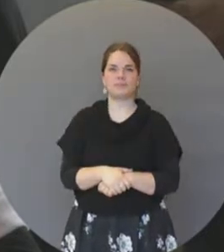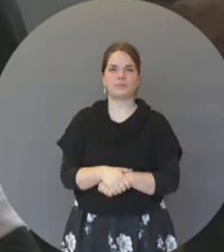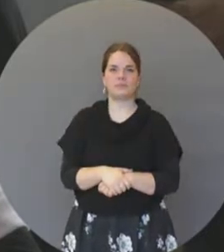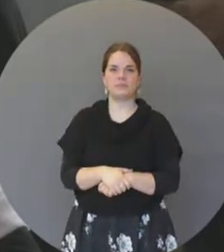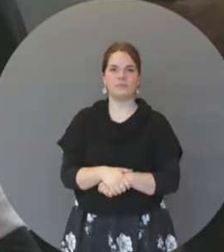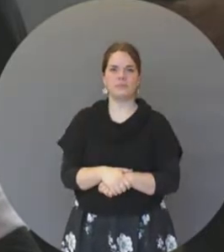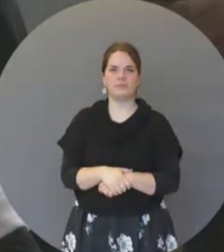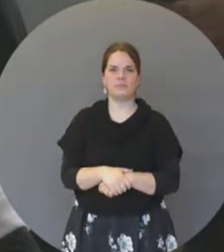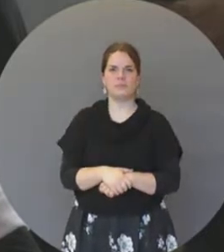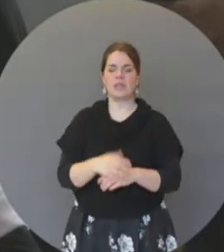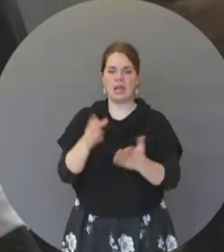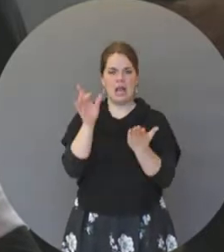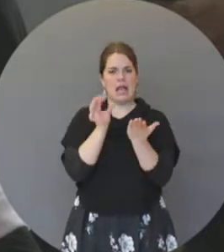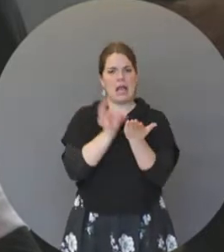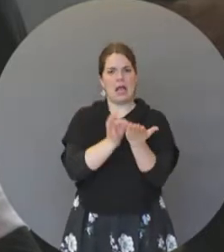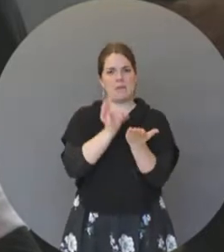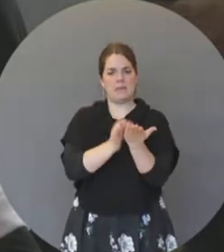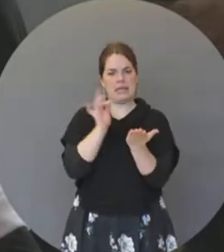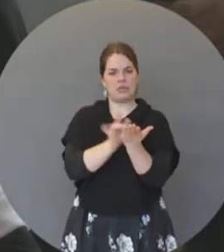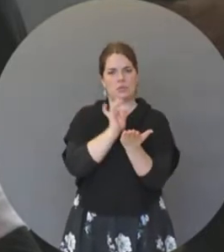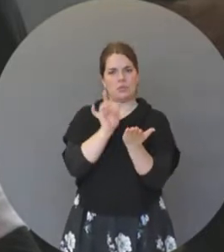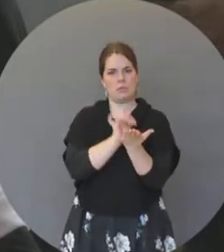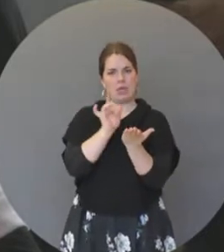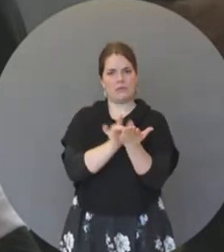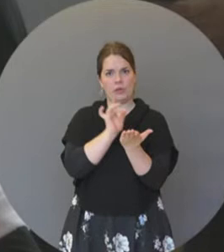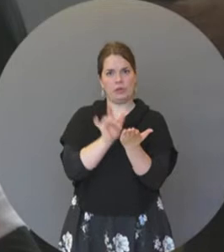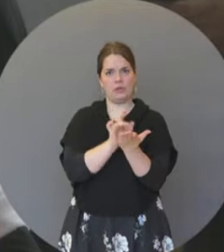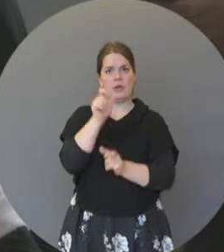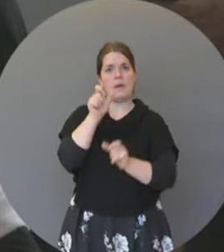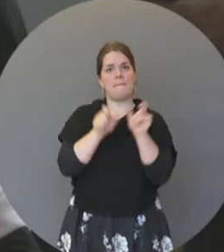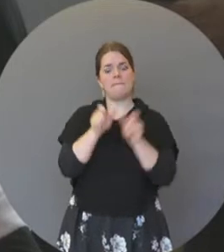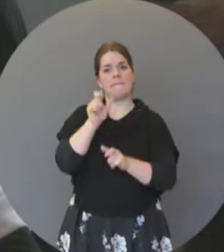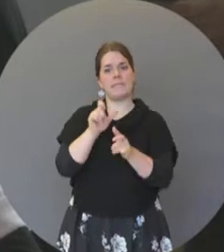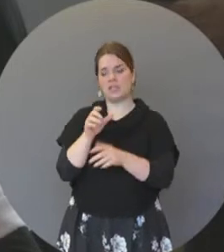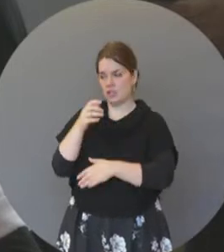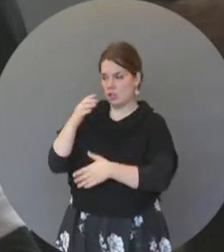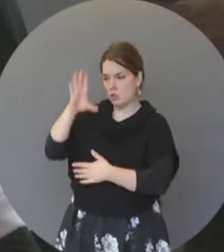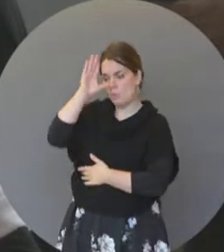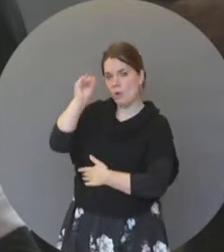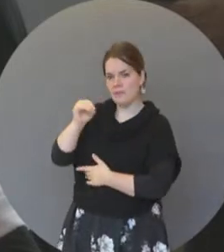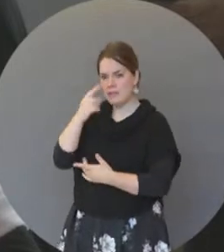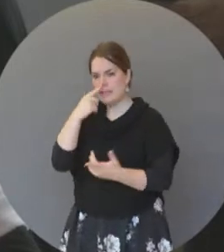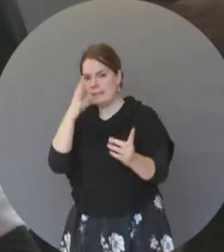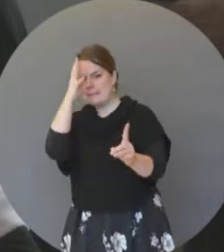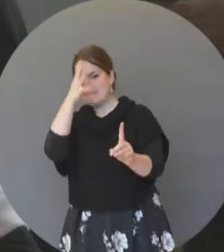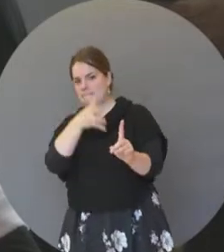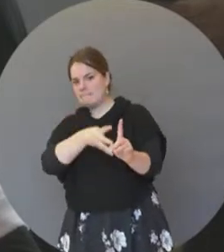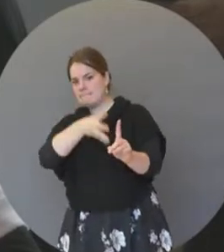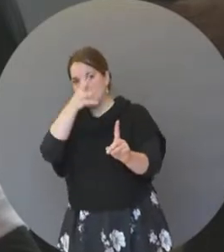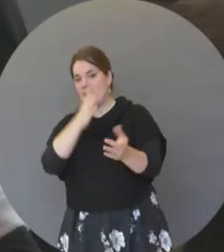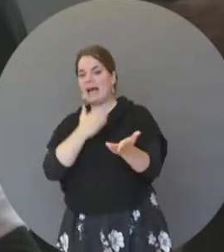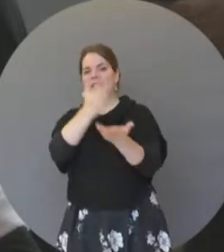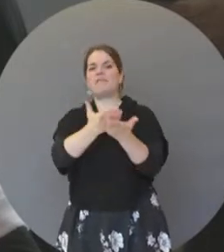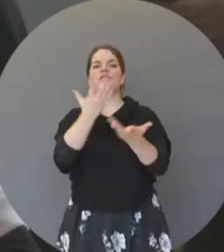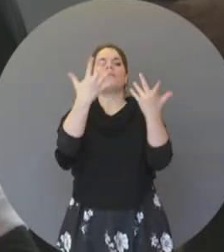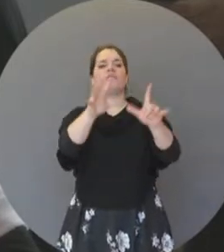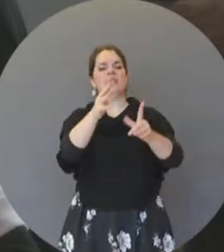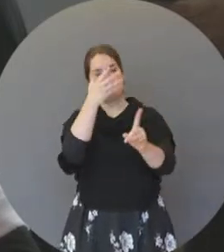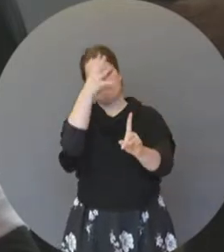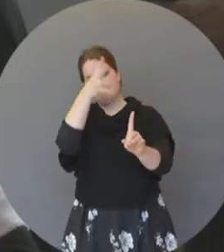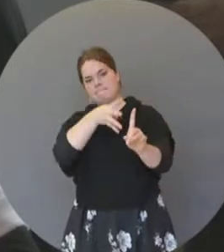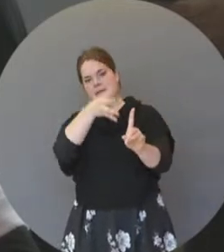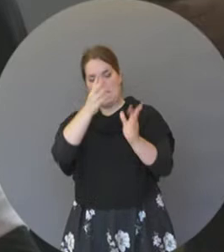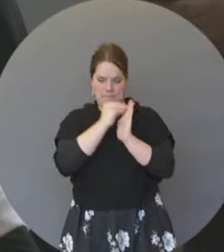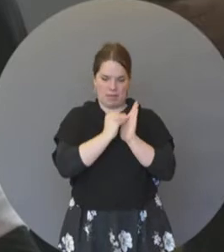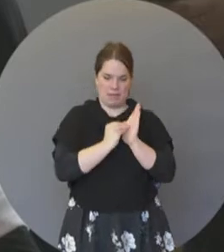smartphone pardon les aides à domicile renseignent une appréciation sur l'état de la personne à la fin de leur intervention cela